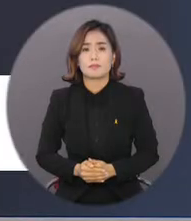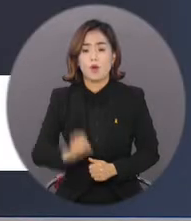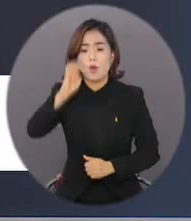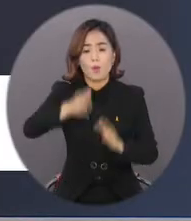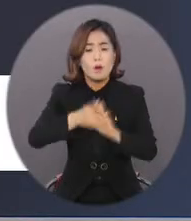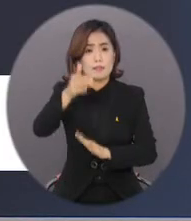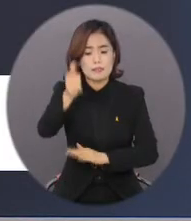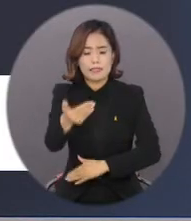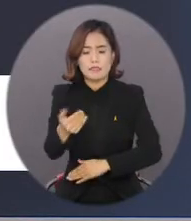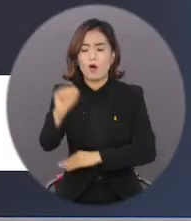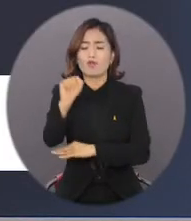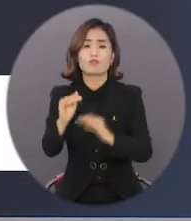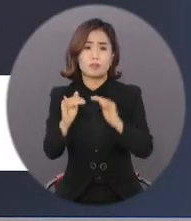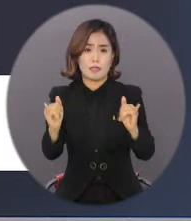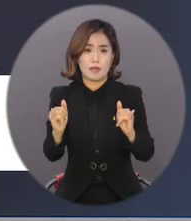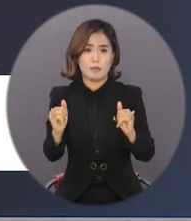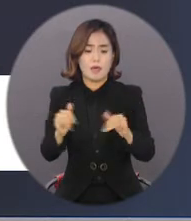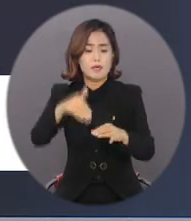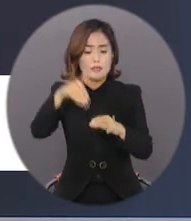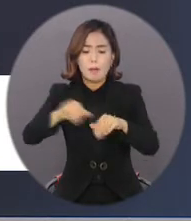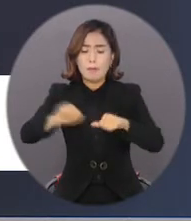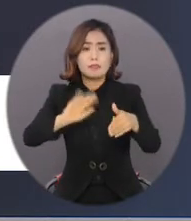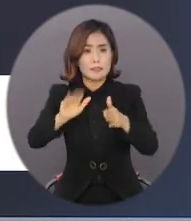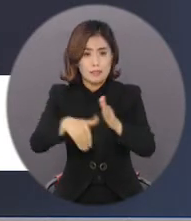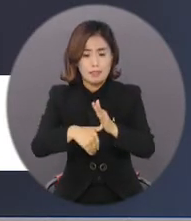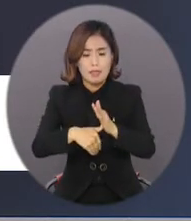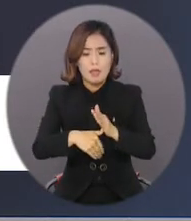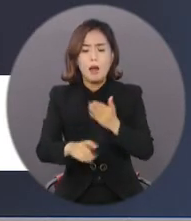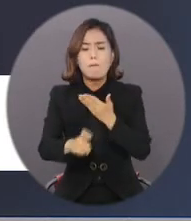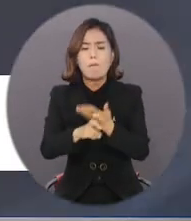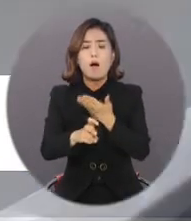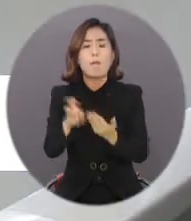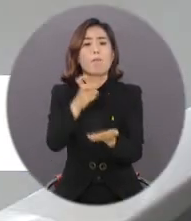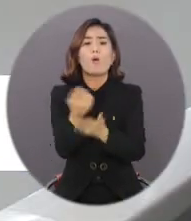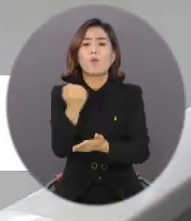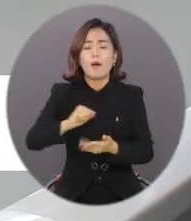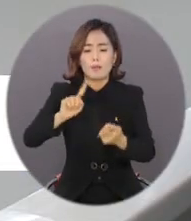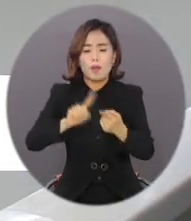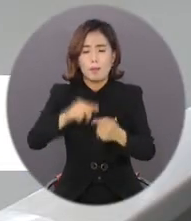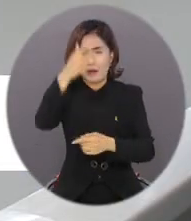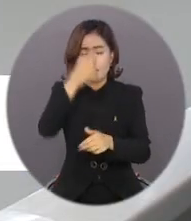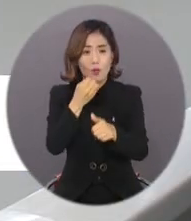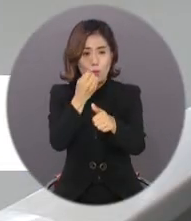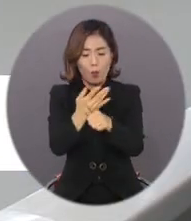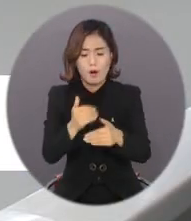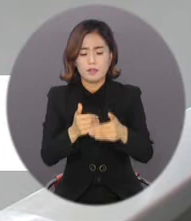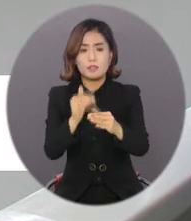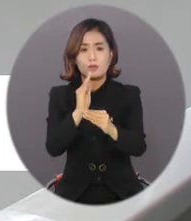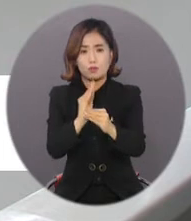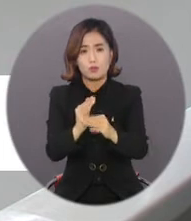이용섭 광주시장의 전 운전기사가 선거 캠프 당시 김영란법을 위반한 혐의로 고발당해 경찰이 수사를 진행하고